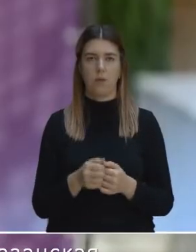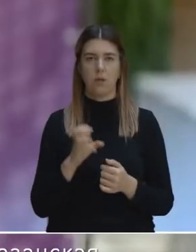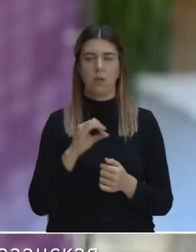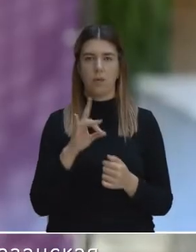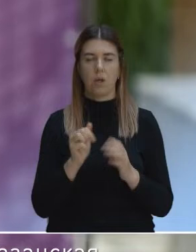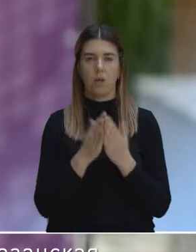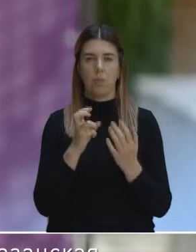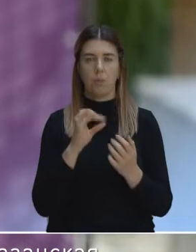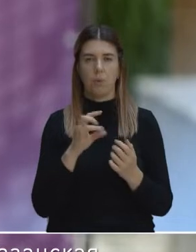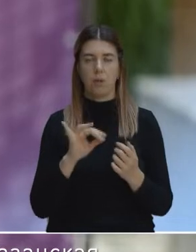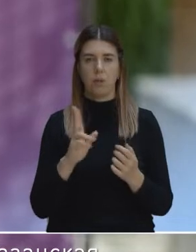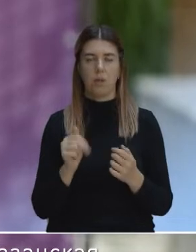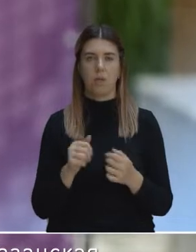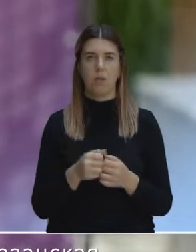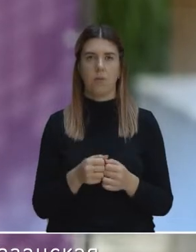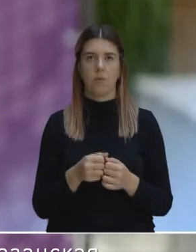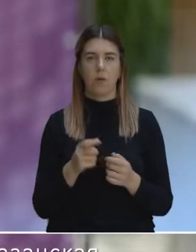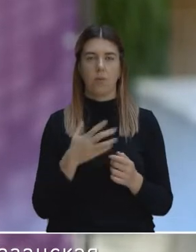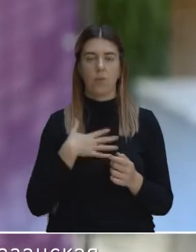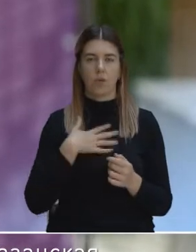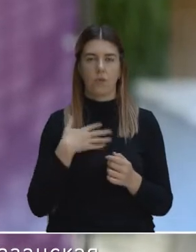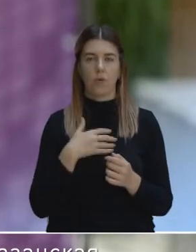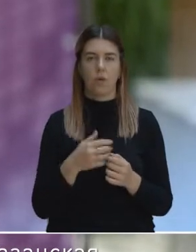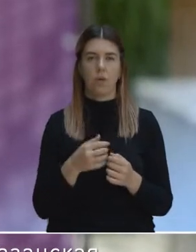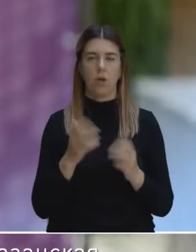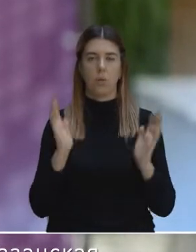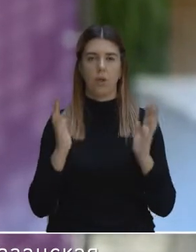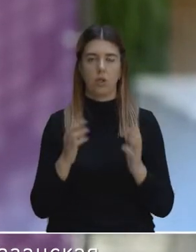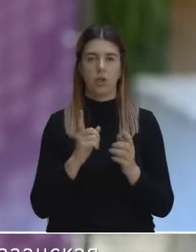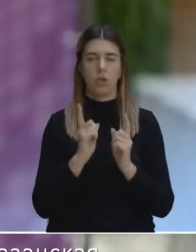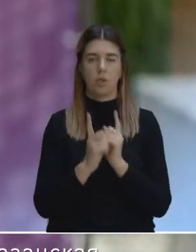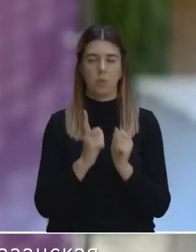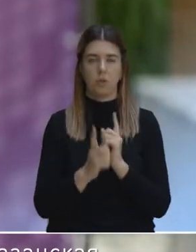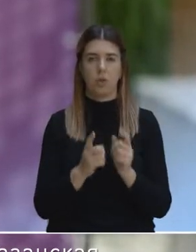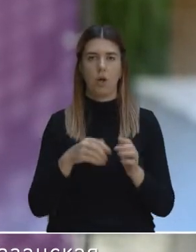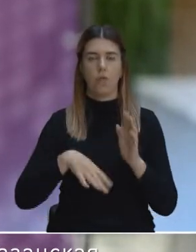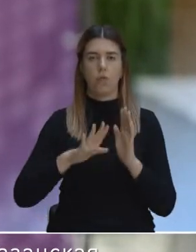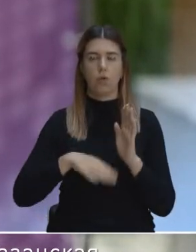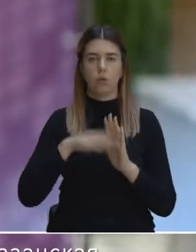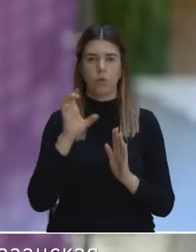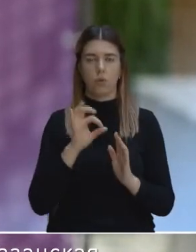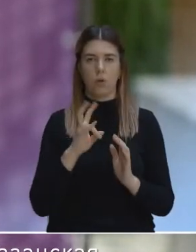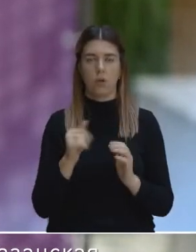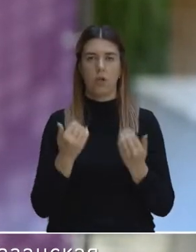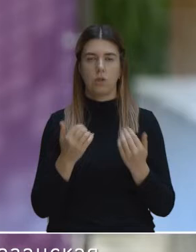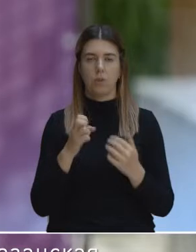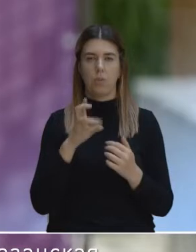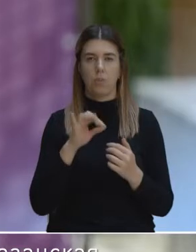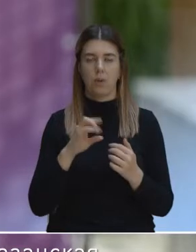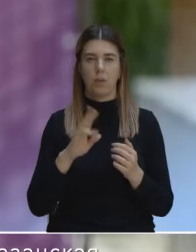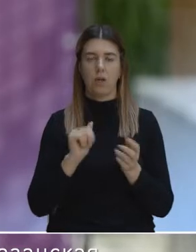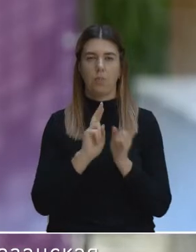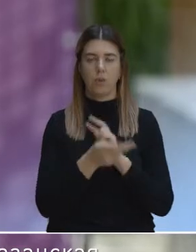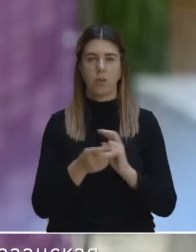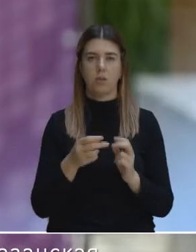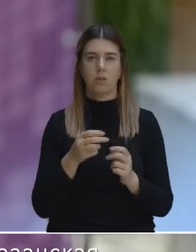Сфера библиотечного обслуживания переживает большие изменения в лучшую сторону. Сегодня библиотеки